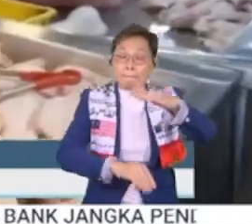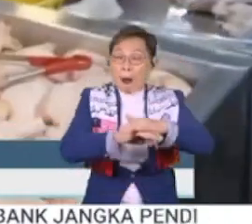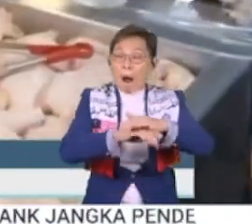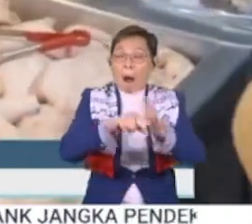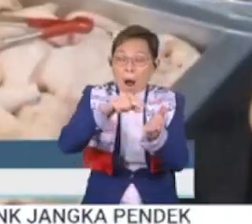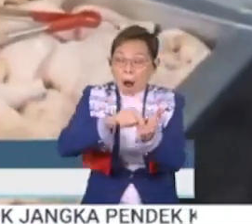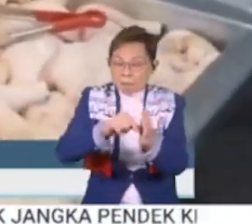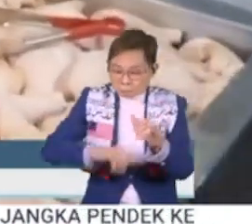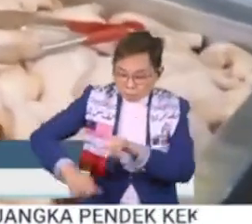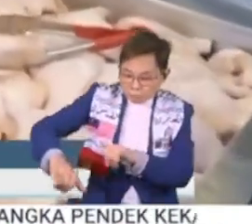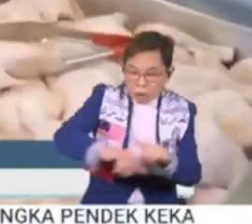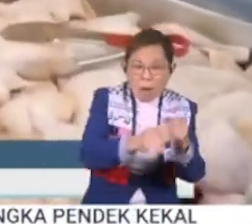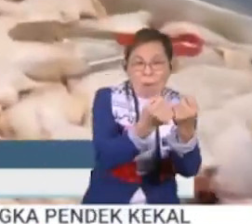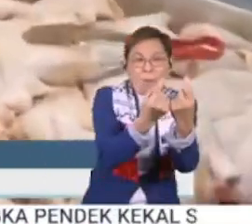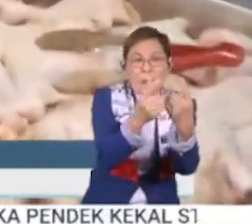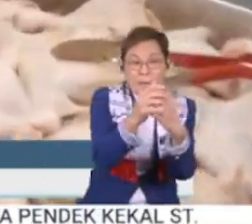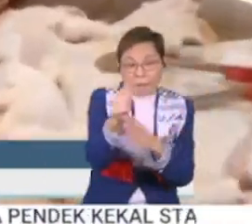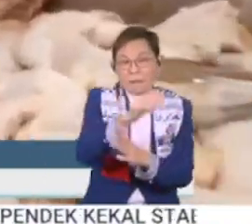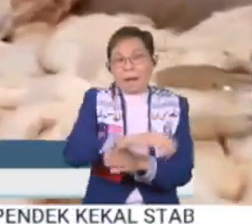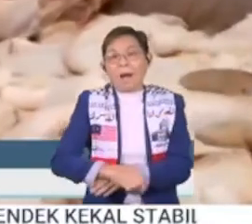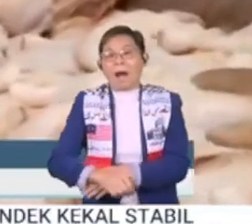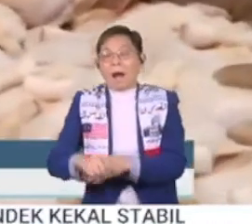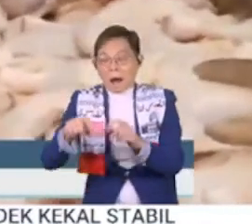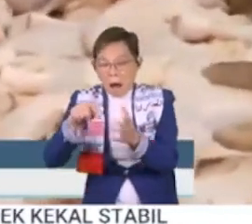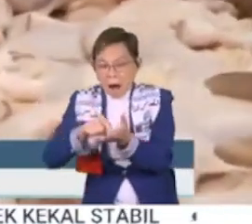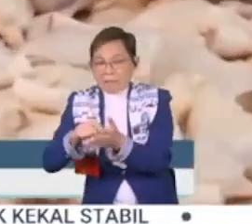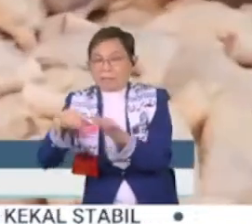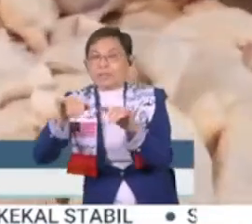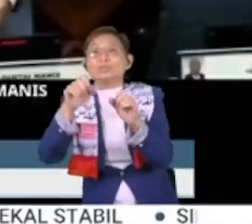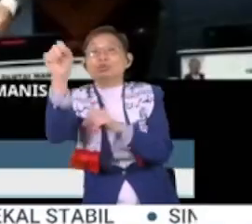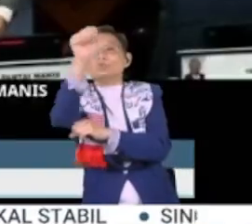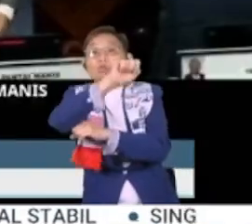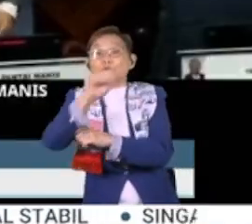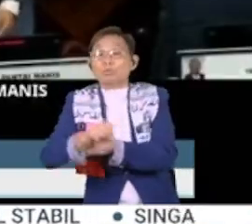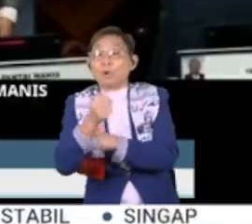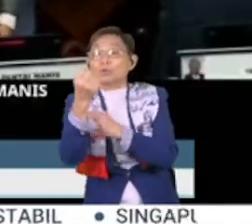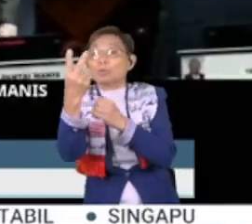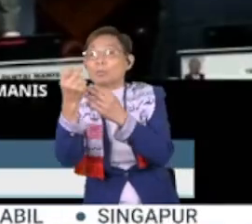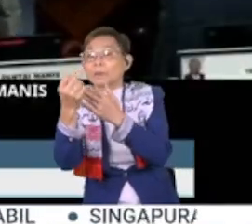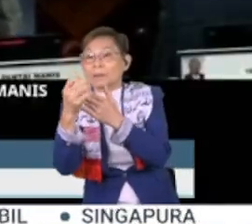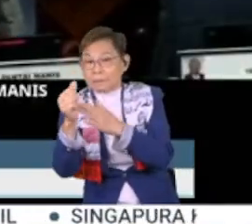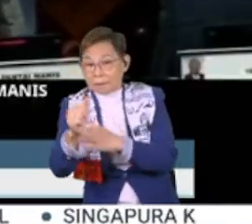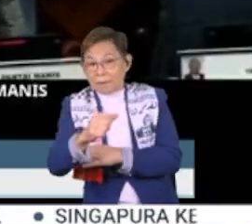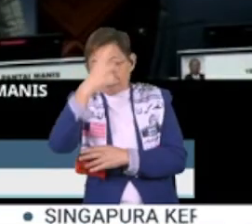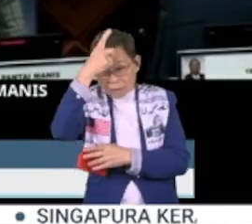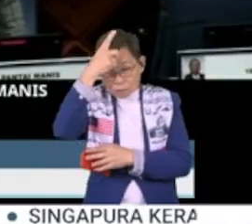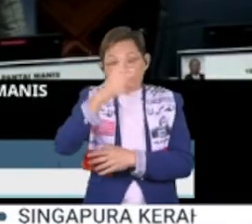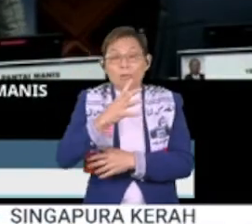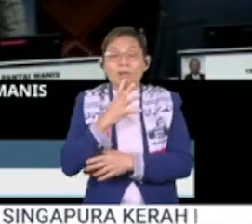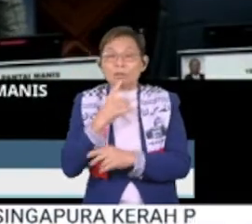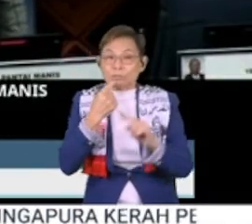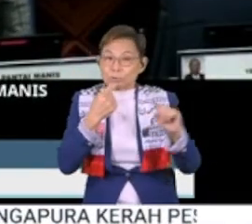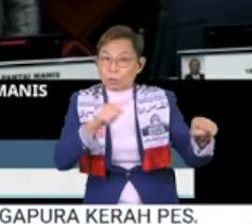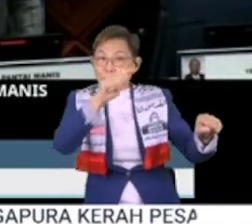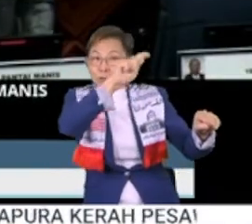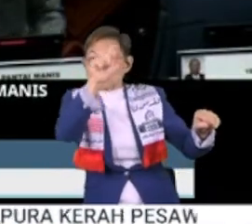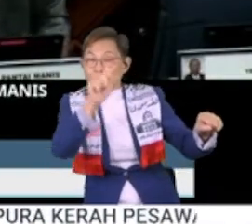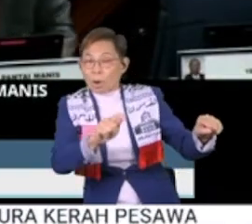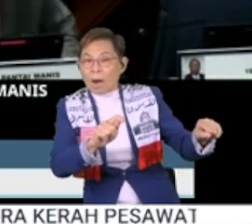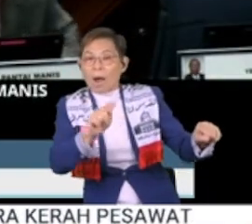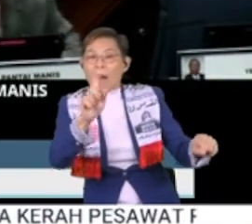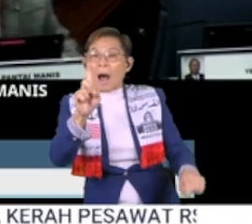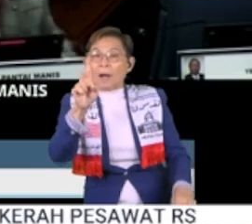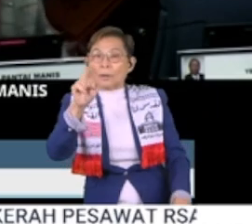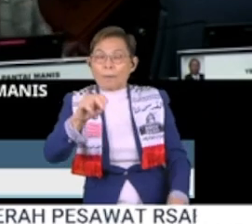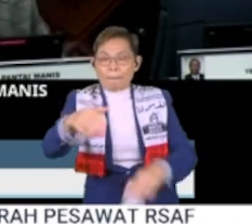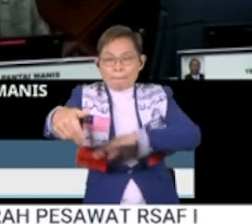standard adalah rm1 manakala ayam super R2 Datuk James menyatakan demikian bagi menjawab soalan Adun pantai